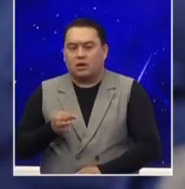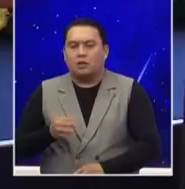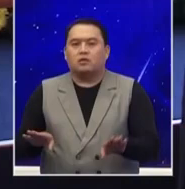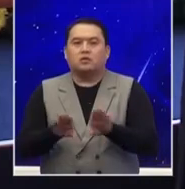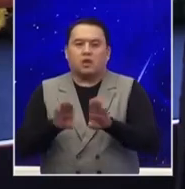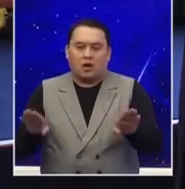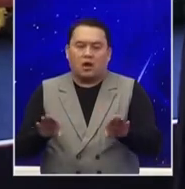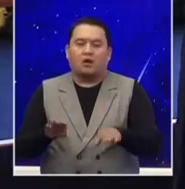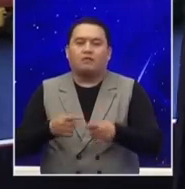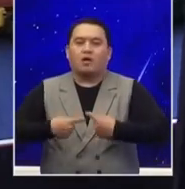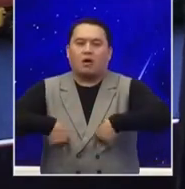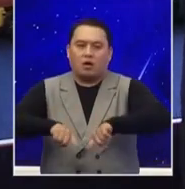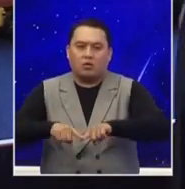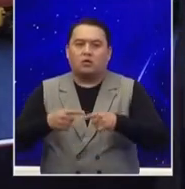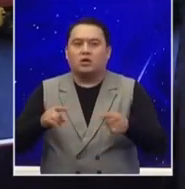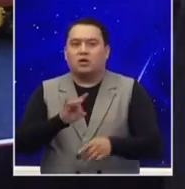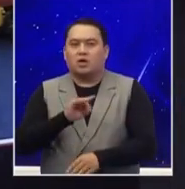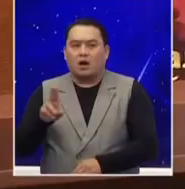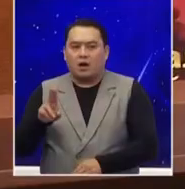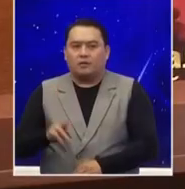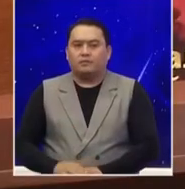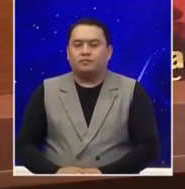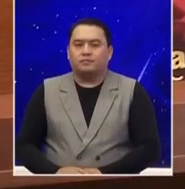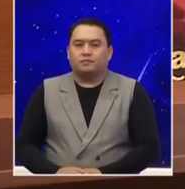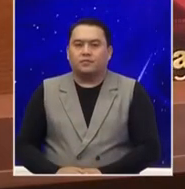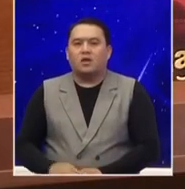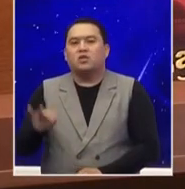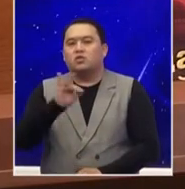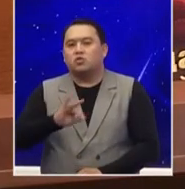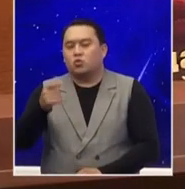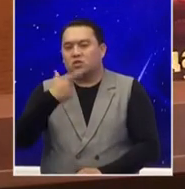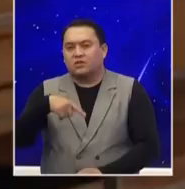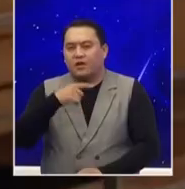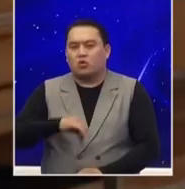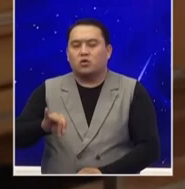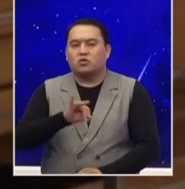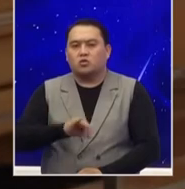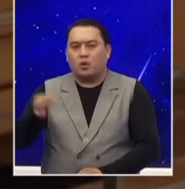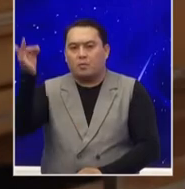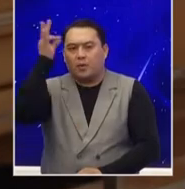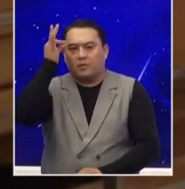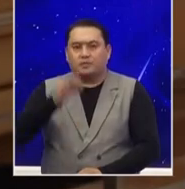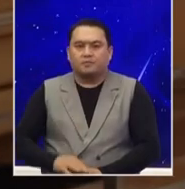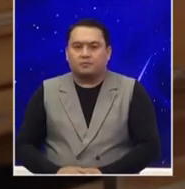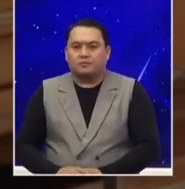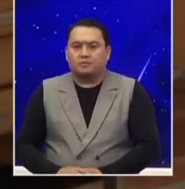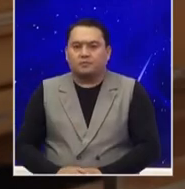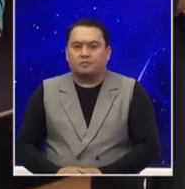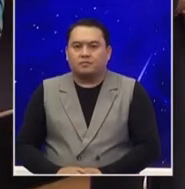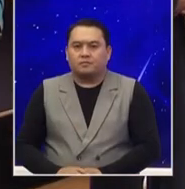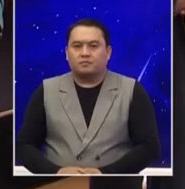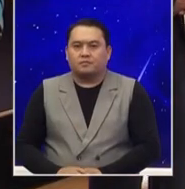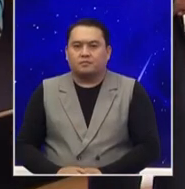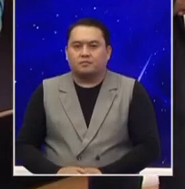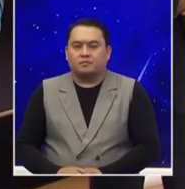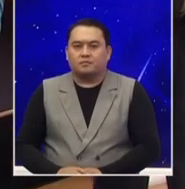подобная встреча будет организована на республиканском уровне ведь историю своего народа должны помнить потомки надежду belova